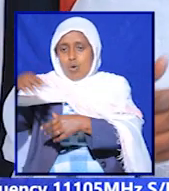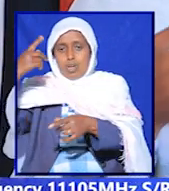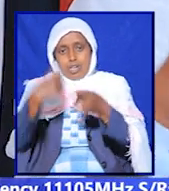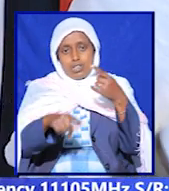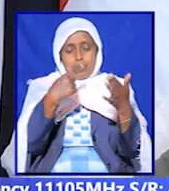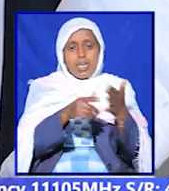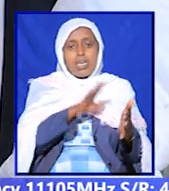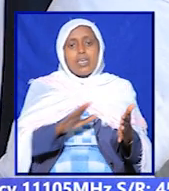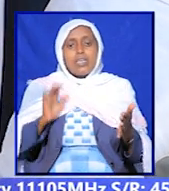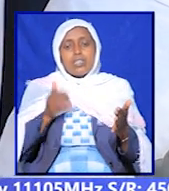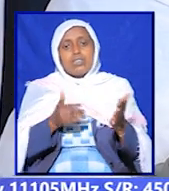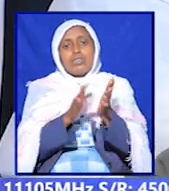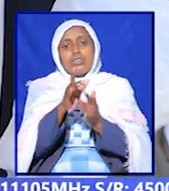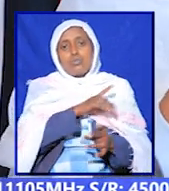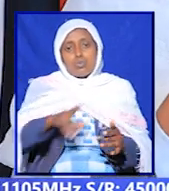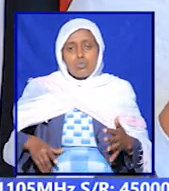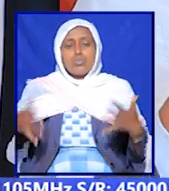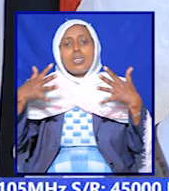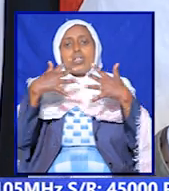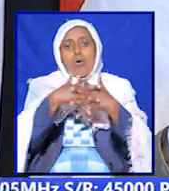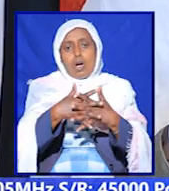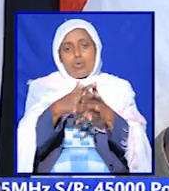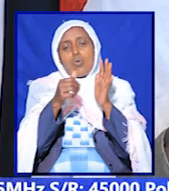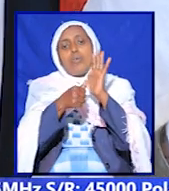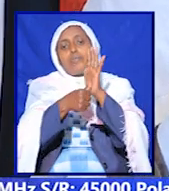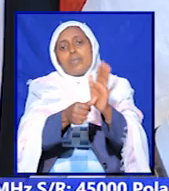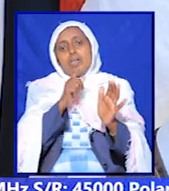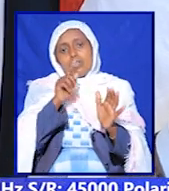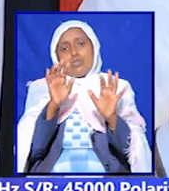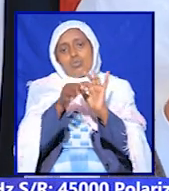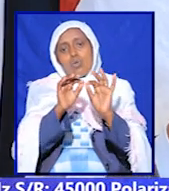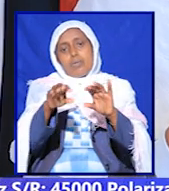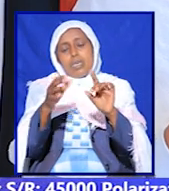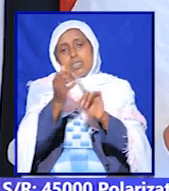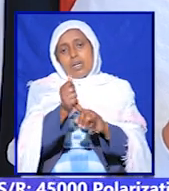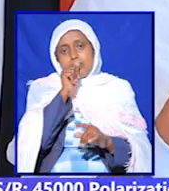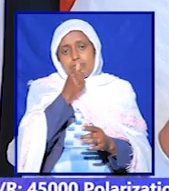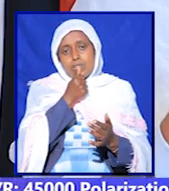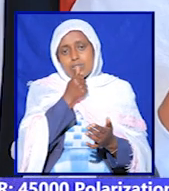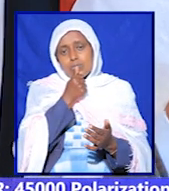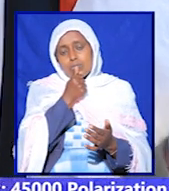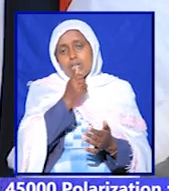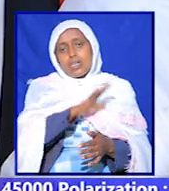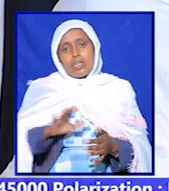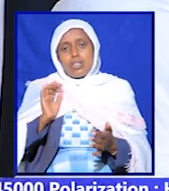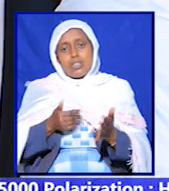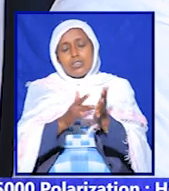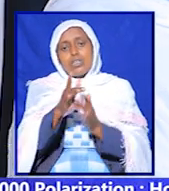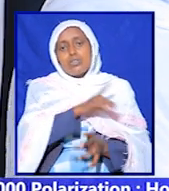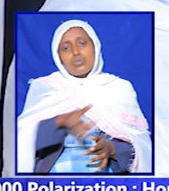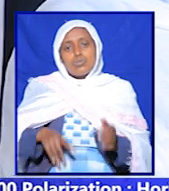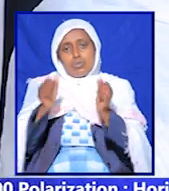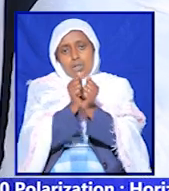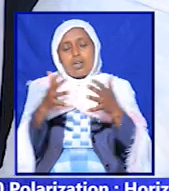ያ የጌታችን የኢየሱስ ክርስቶስ ተዋህዶ ምልክት ነው ትርጓሜ ይዛል። ምስጢሩ